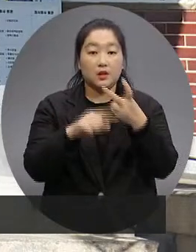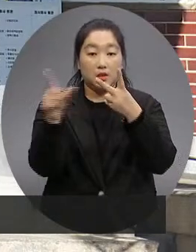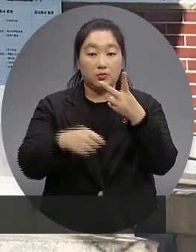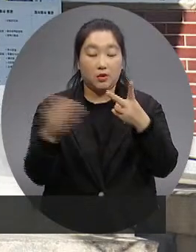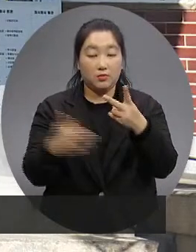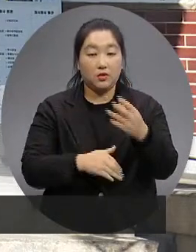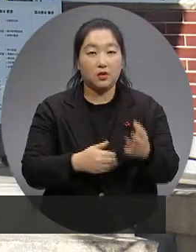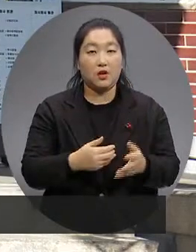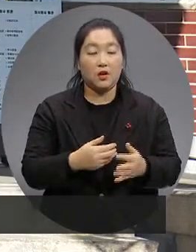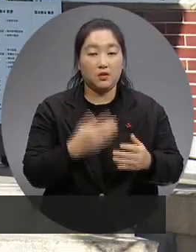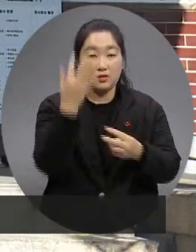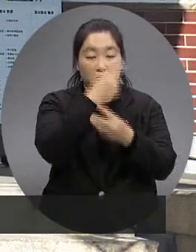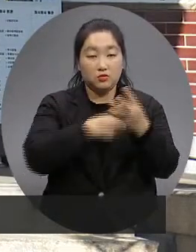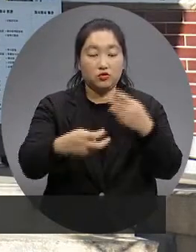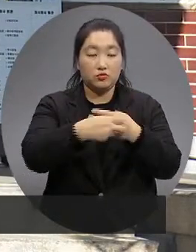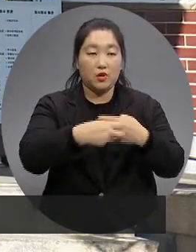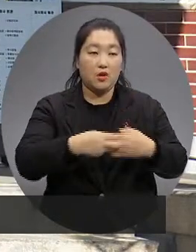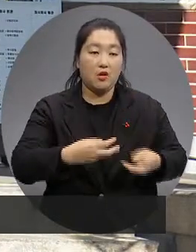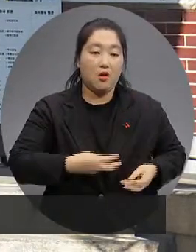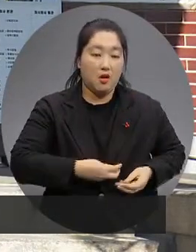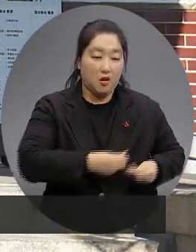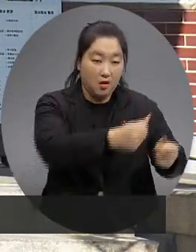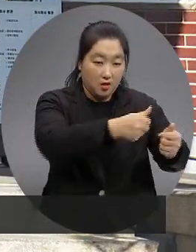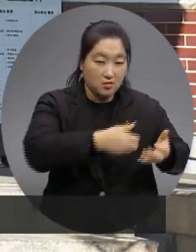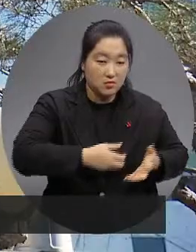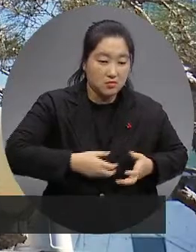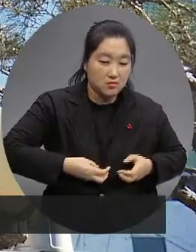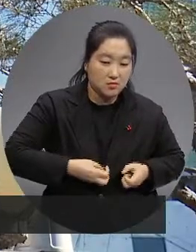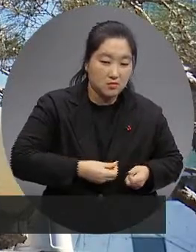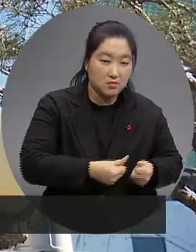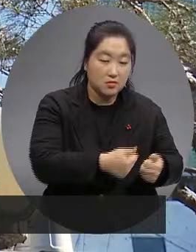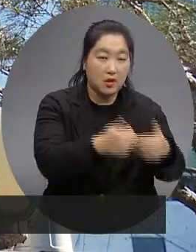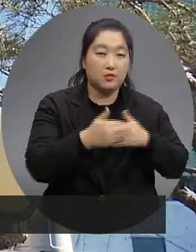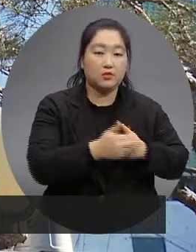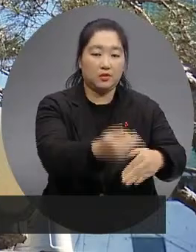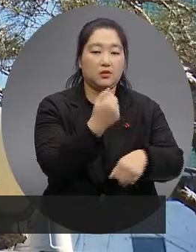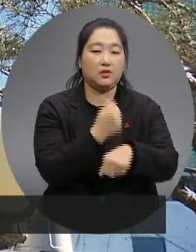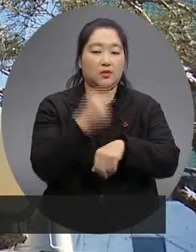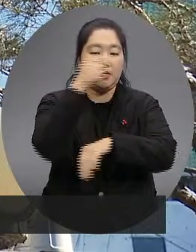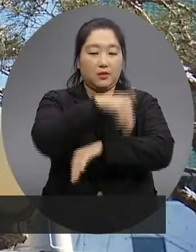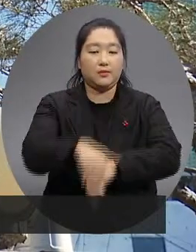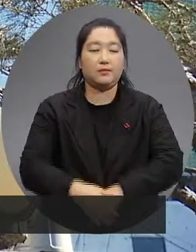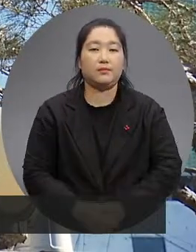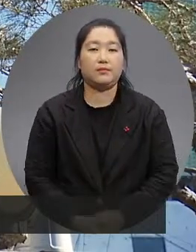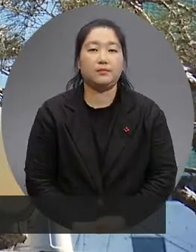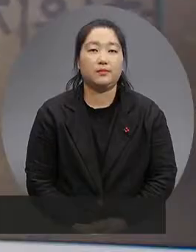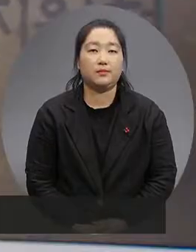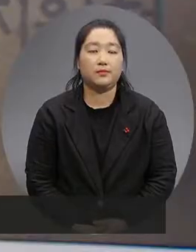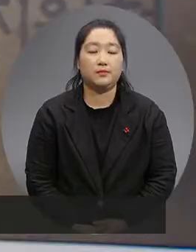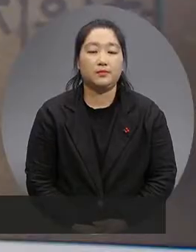달부터는 청주병원에 대한 강제 퇴거 절차에도 들어갈 계획입니다.